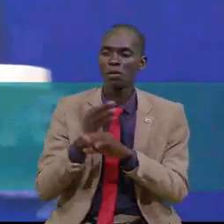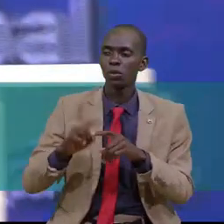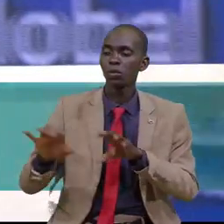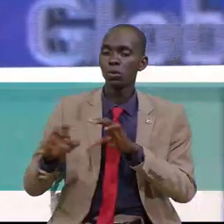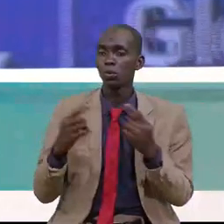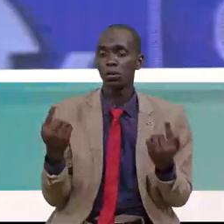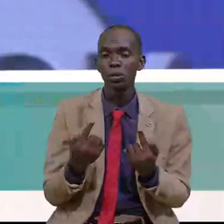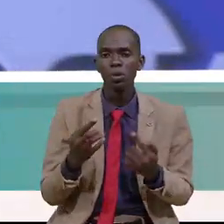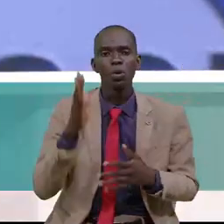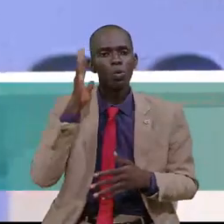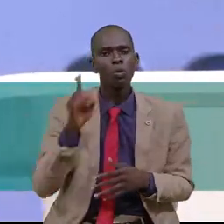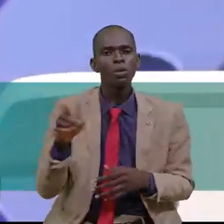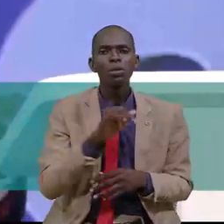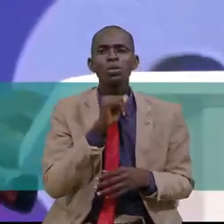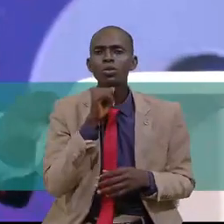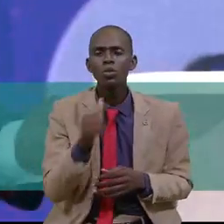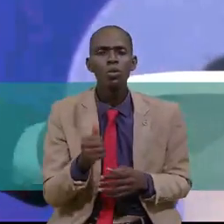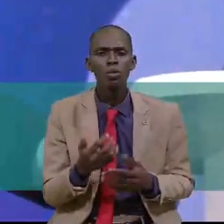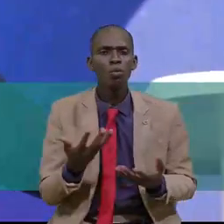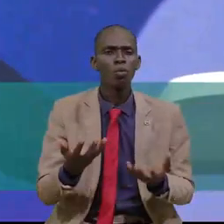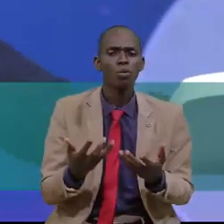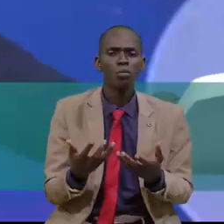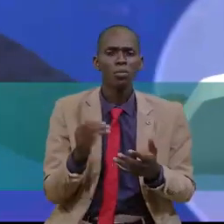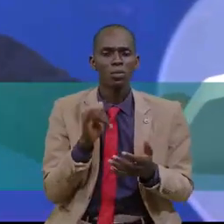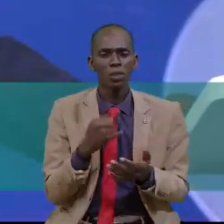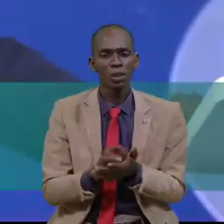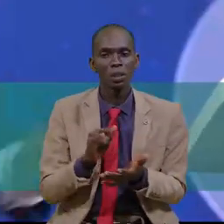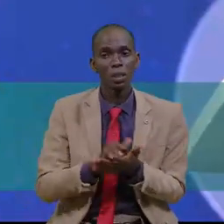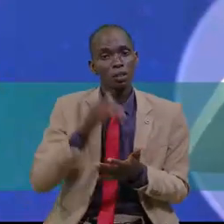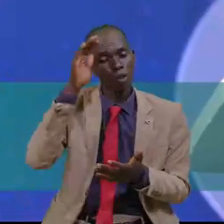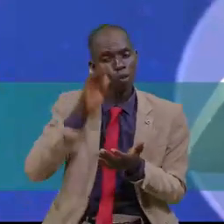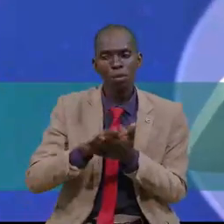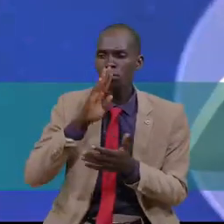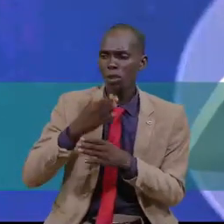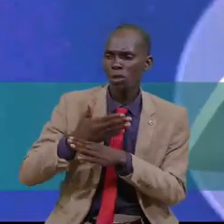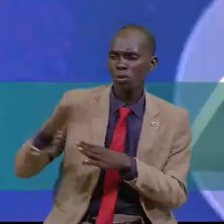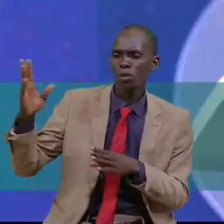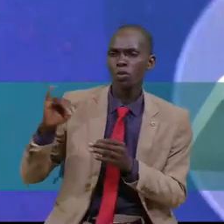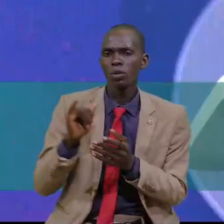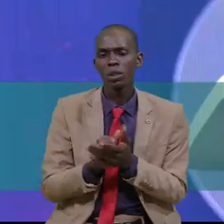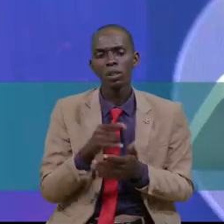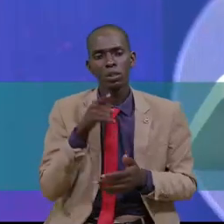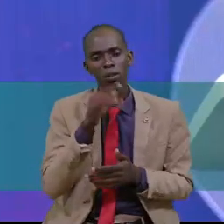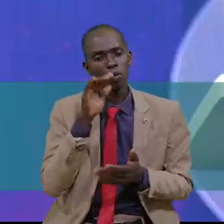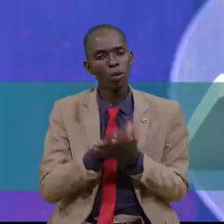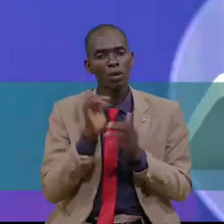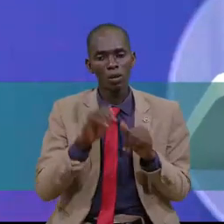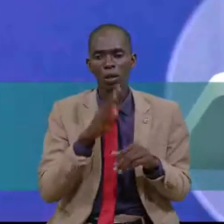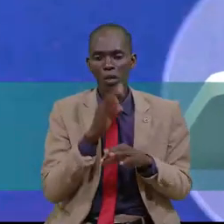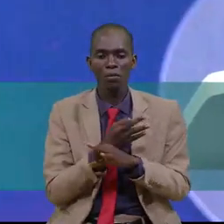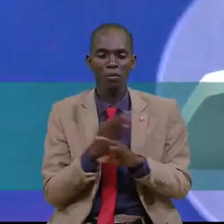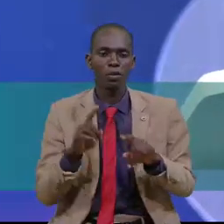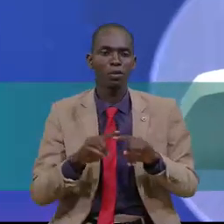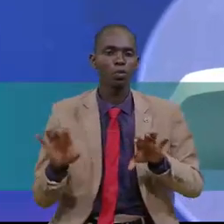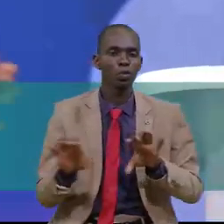Est-ce qu'ils ne veulent pas que leur mari soit loin, au moins pour être ailleurs, afin qu'elle soit libre,